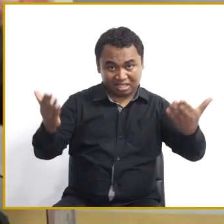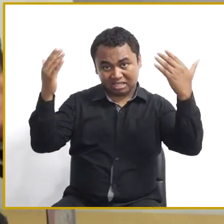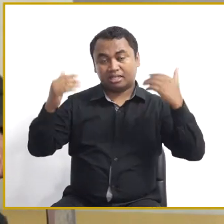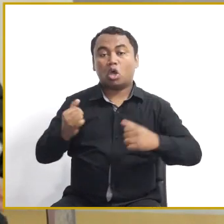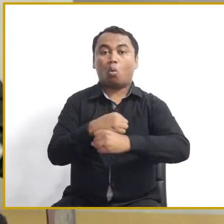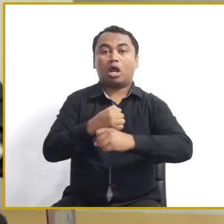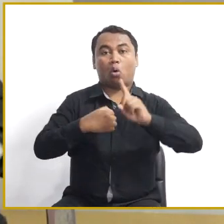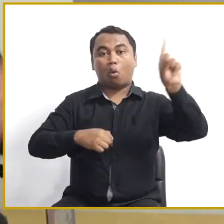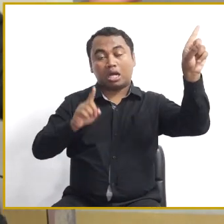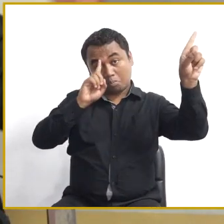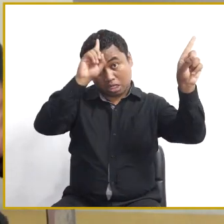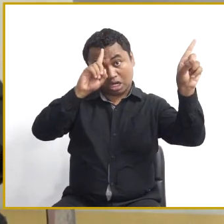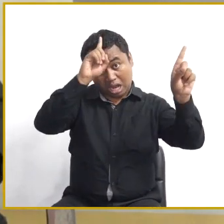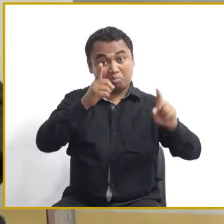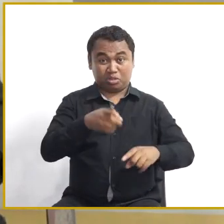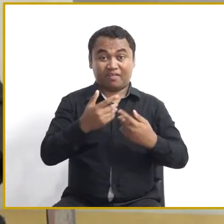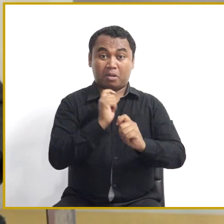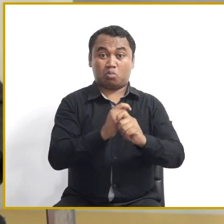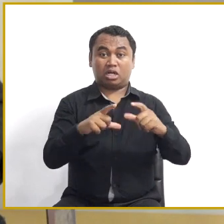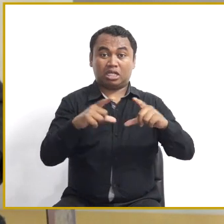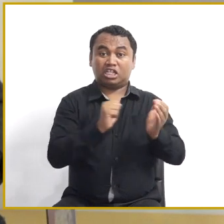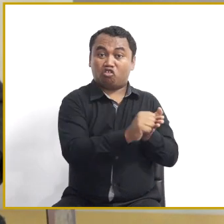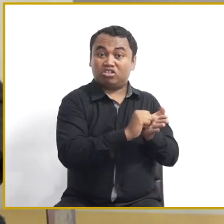Mandetike zongo mazanga, mispano savunyo.